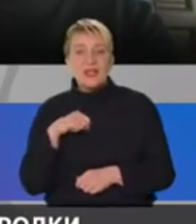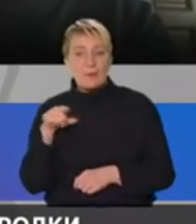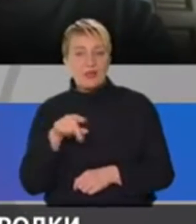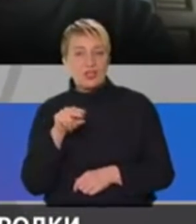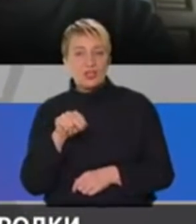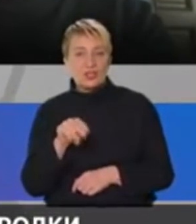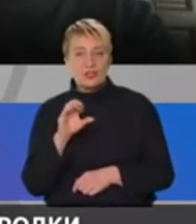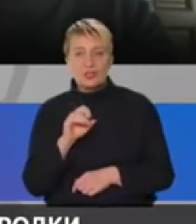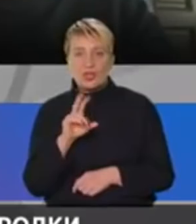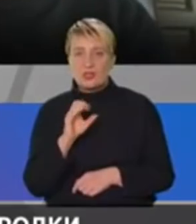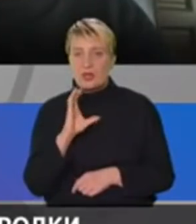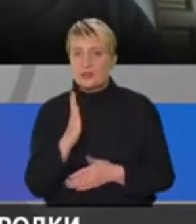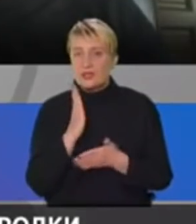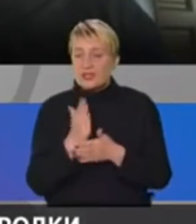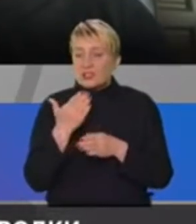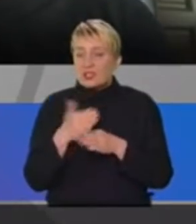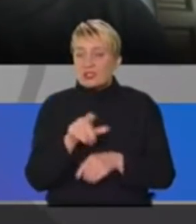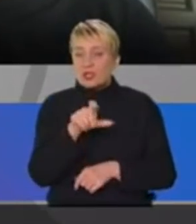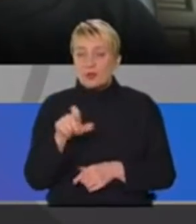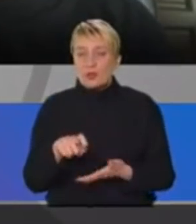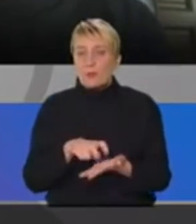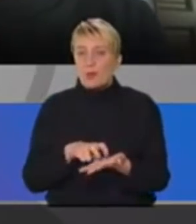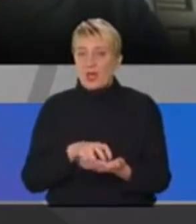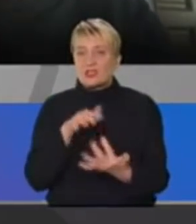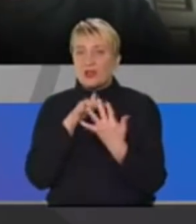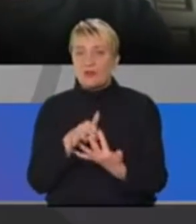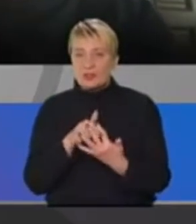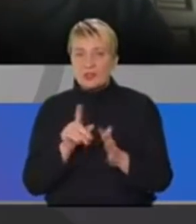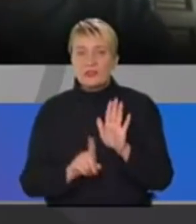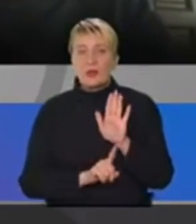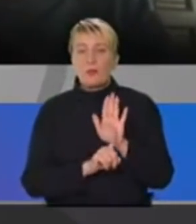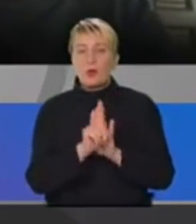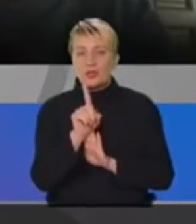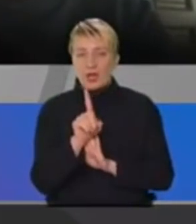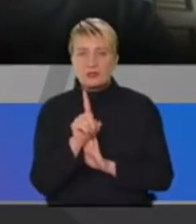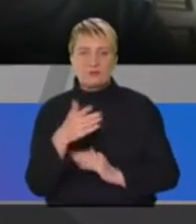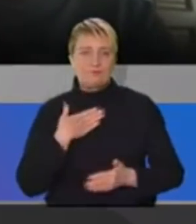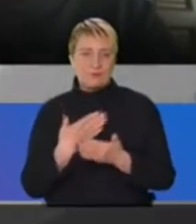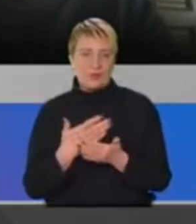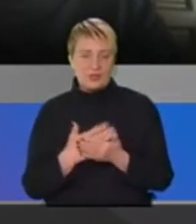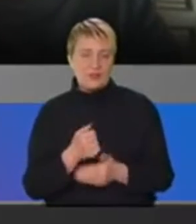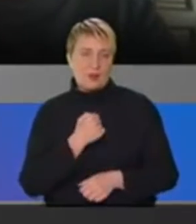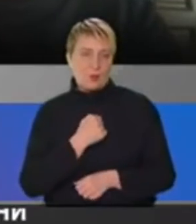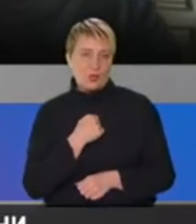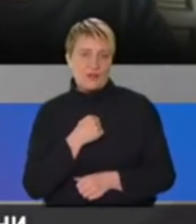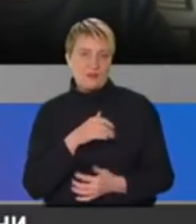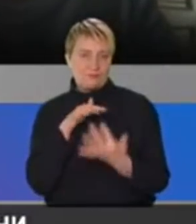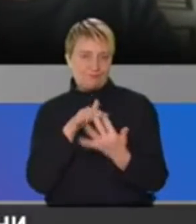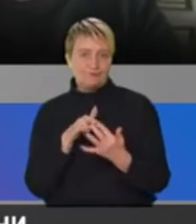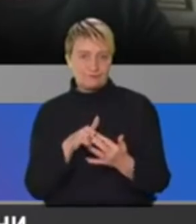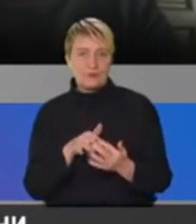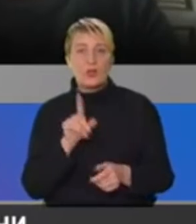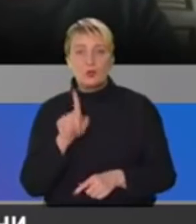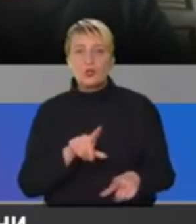певна частина людей, які бояться війни, бояться початку активних бойових дій у вашому місці, теж, можливо, виїжджали. Який